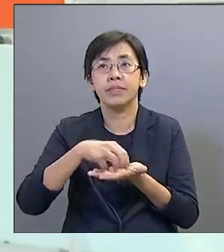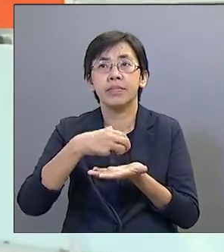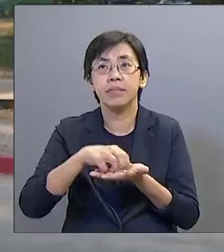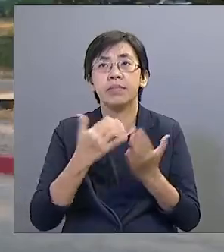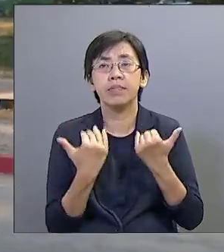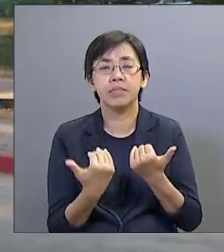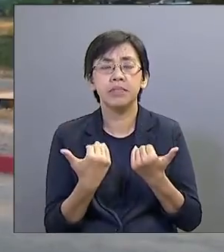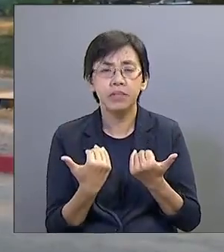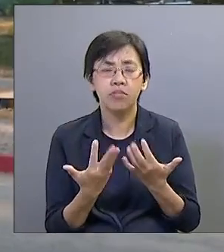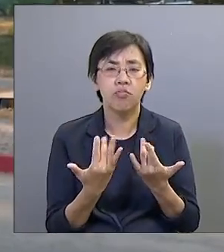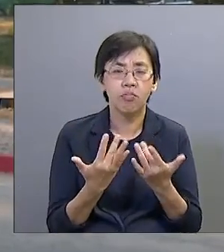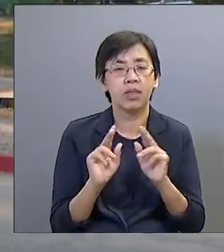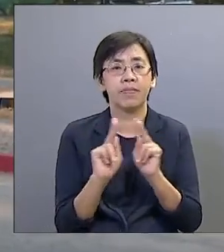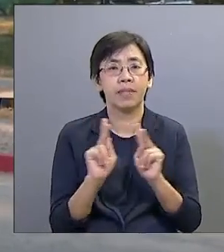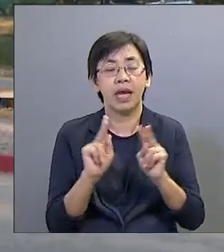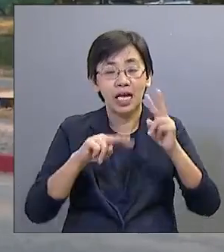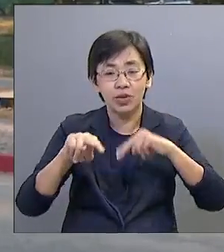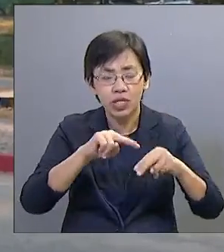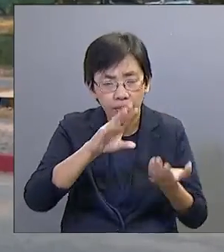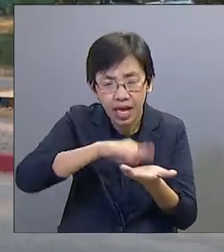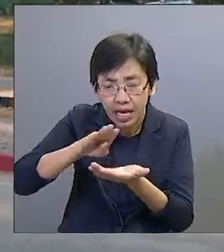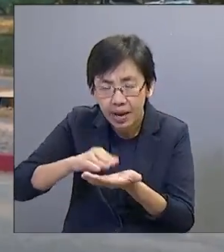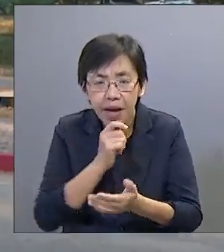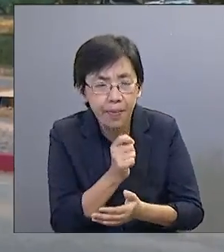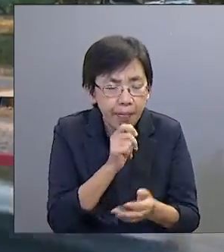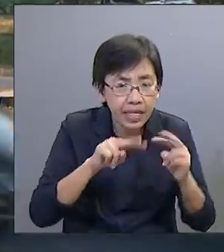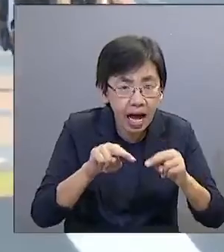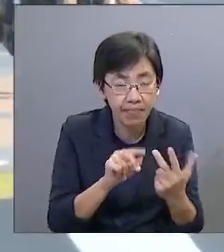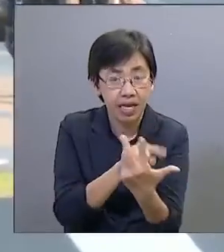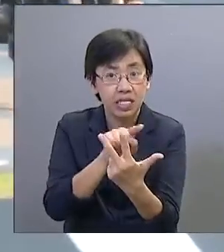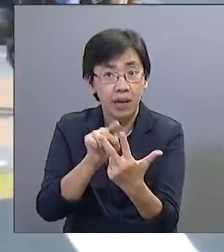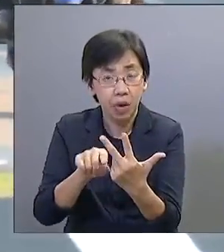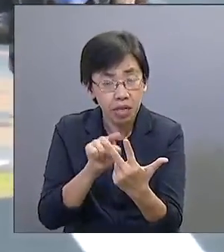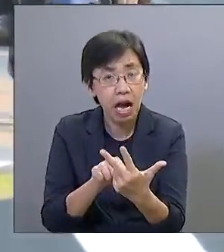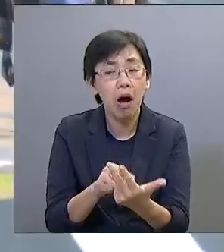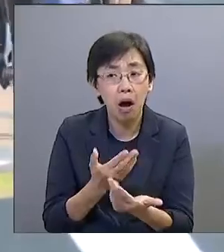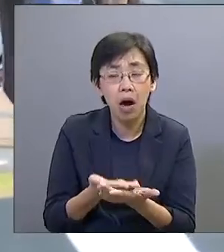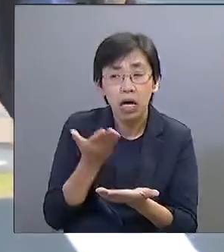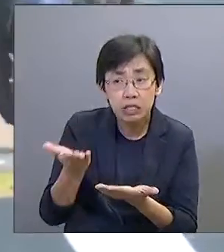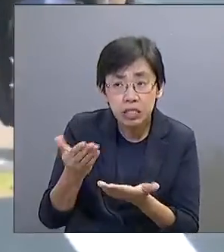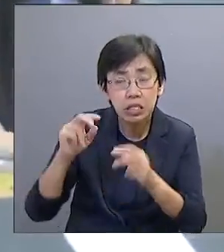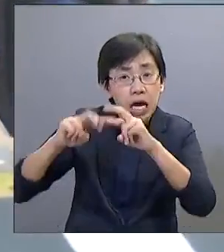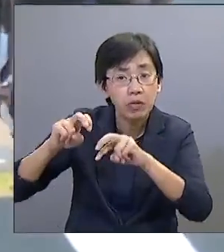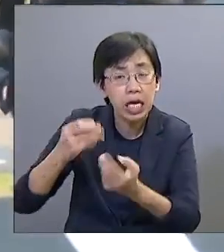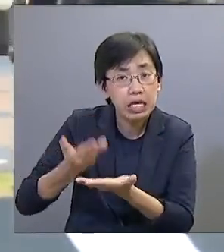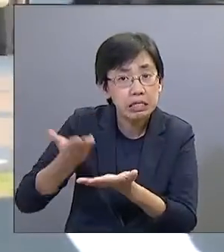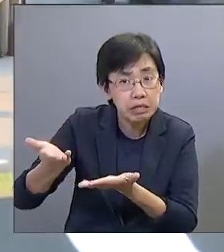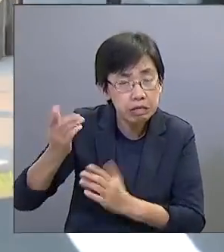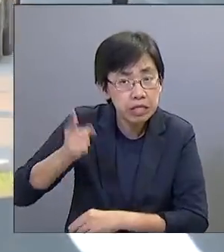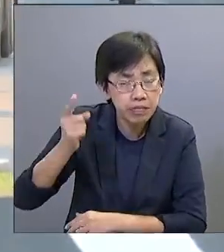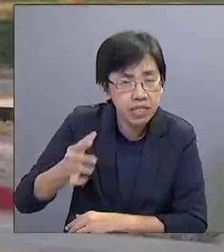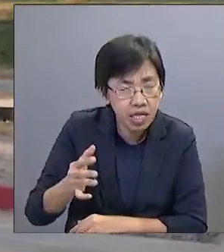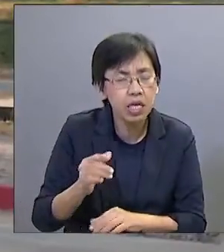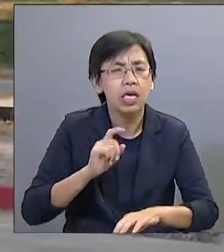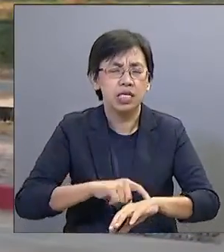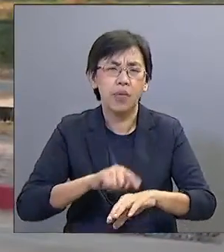ขณะนี้อยู่ระหว่างตั้งกรรมการสอบข้อเทศจริว่าท 3 คนมการซ้อผลงานทางพชฐาการจริหรอไม่โดยจะใช้ระยะเวลา 1